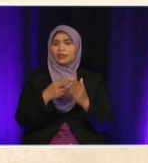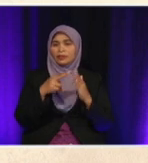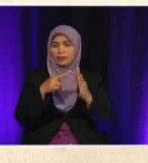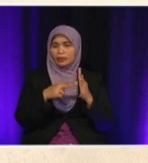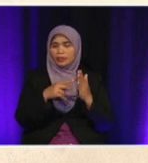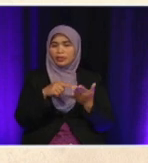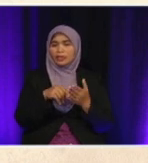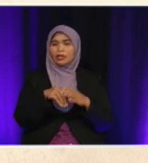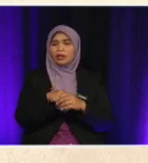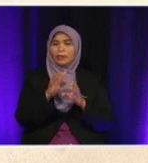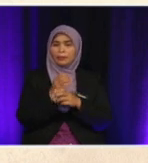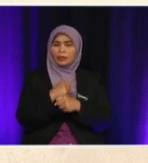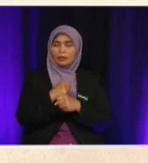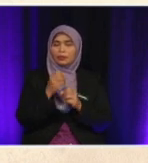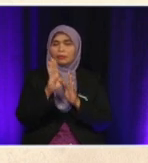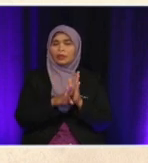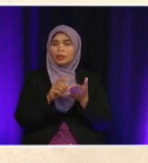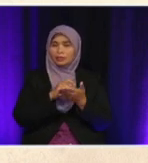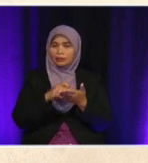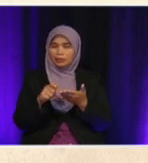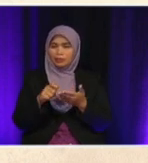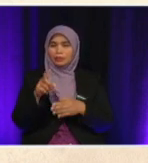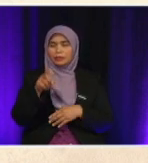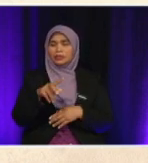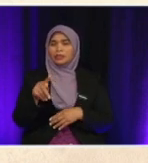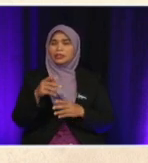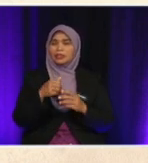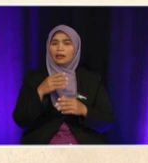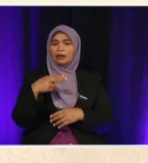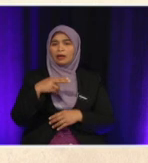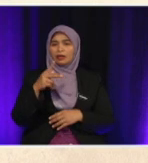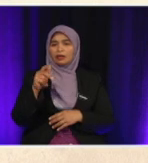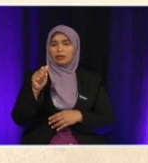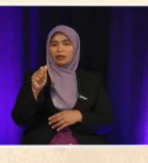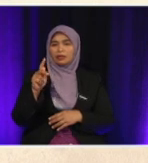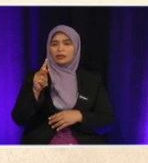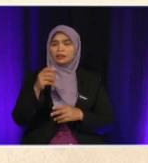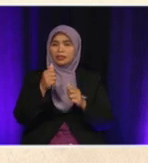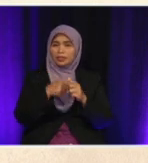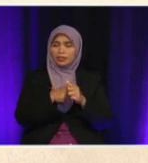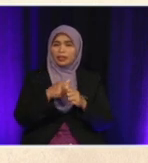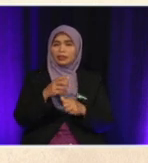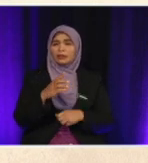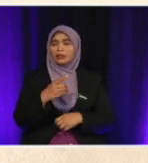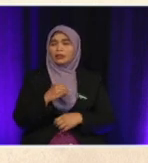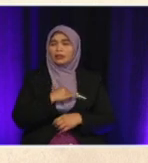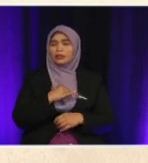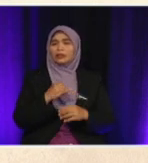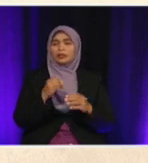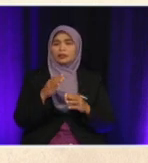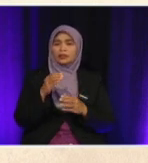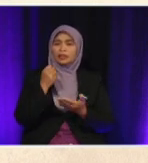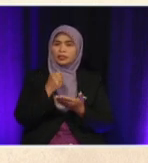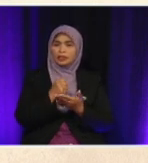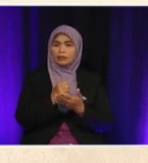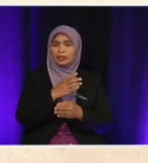bertulis dan dia memastikan hak setiap individu dalam negara Madinah terjamin dan